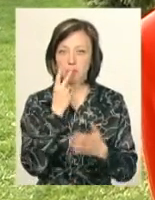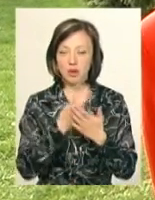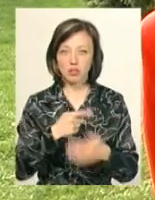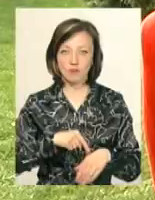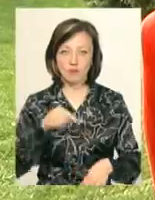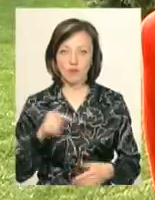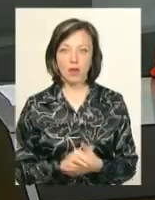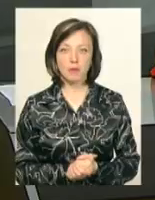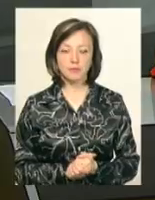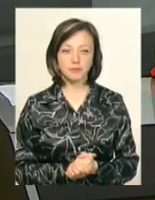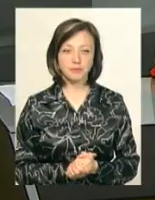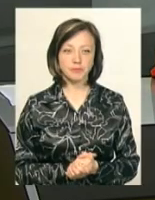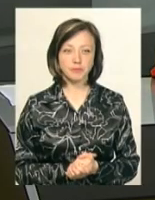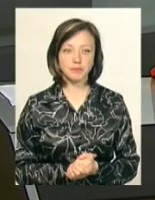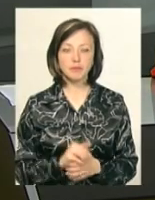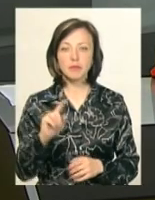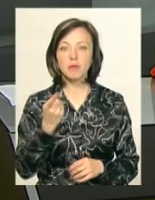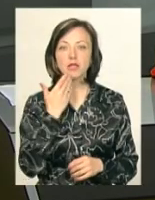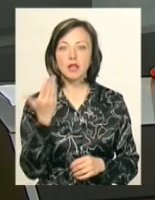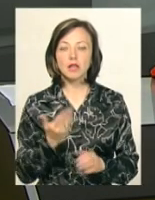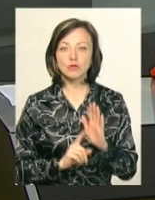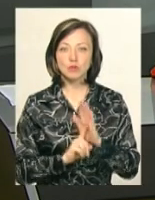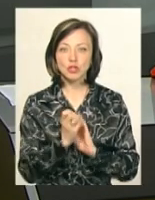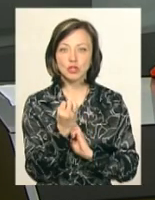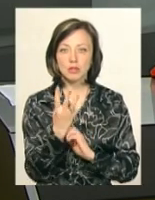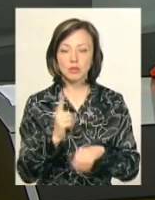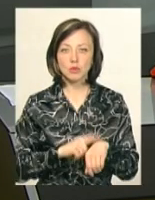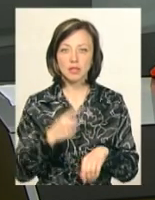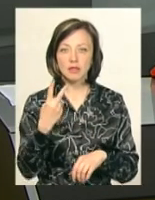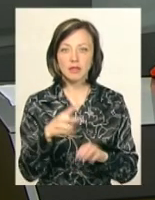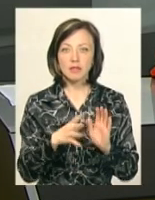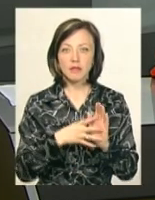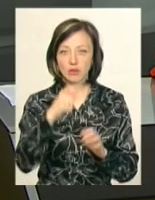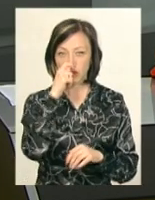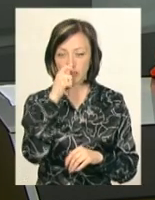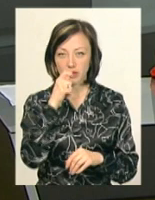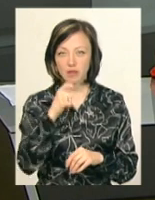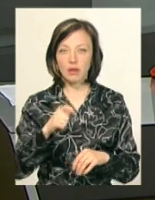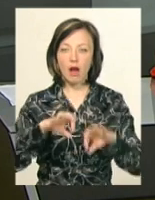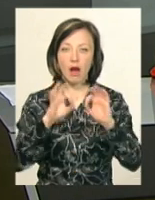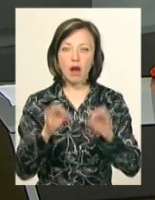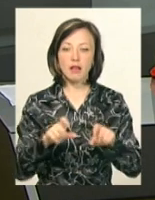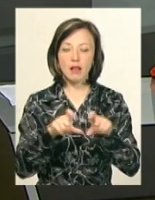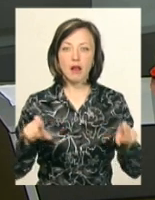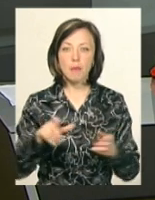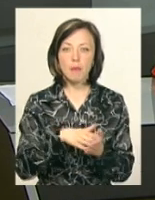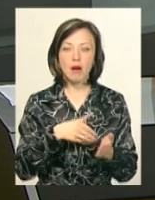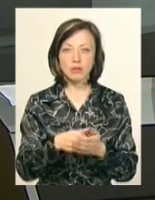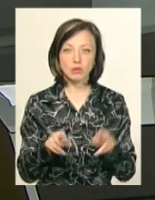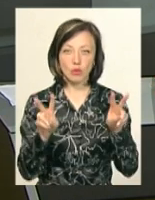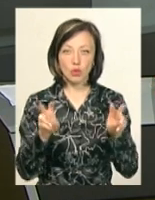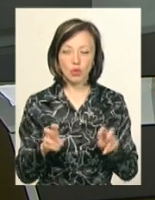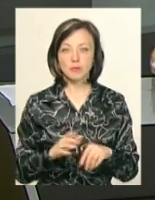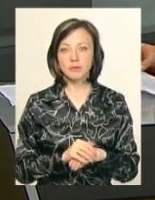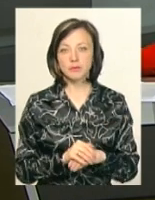відчувала. Перша лекція розпочинається о 14 годині 29 квітня в арт-галереї «Масло», друга – о 16.30,